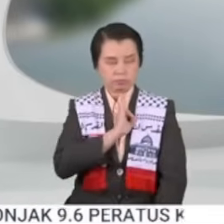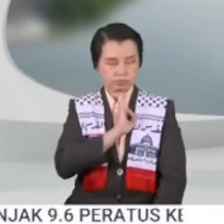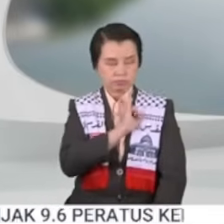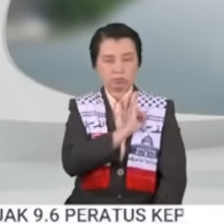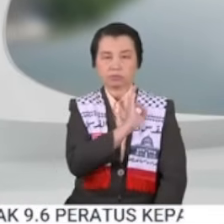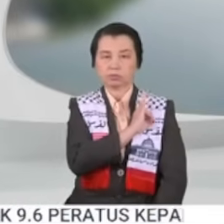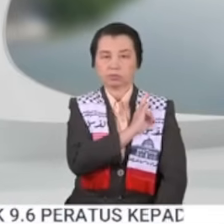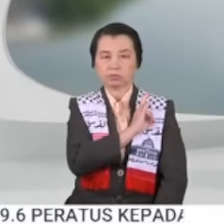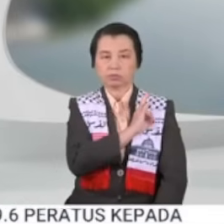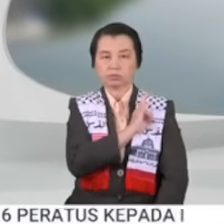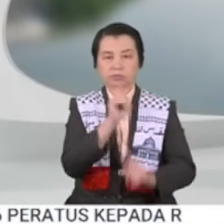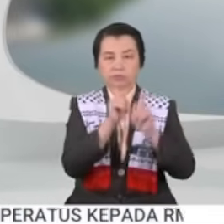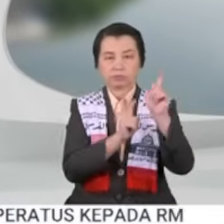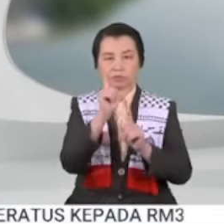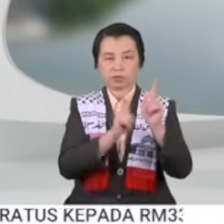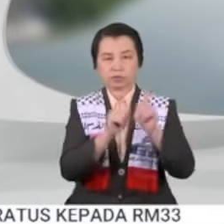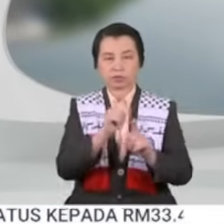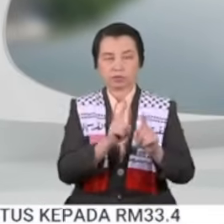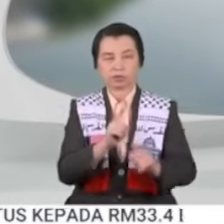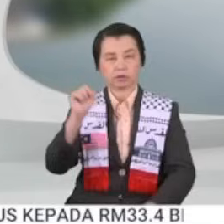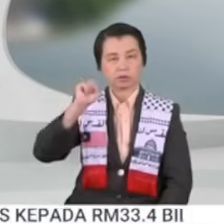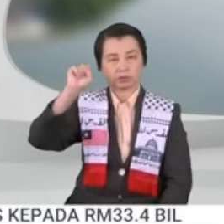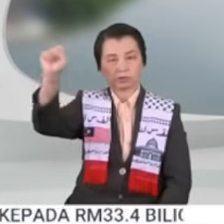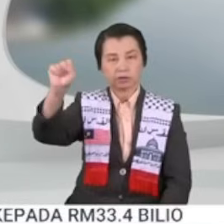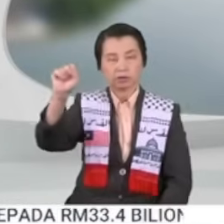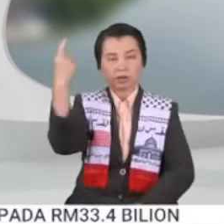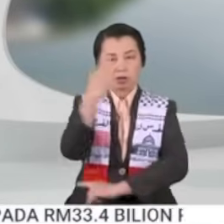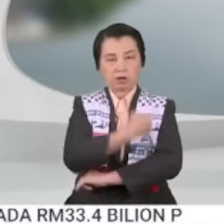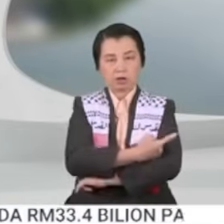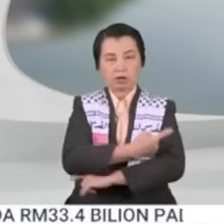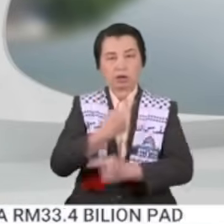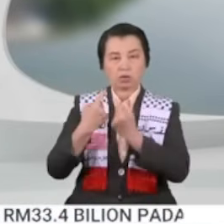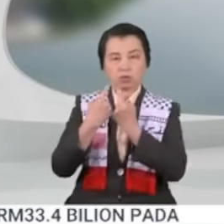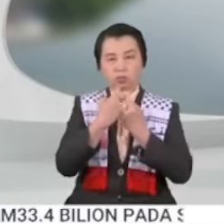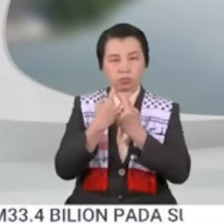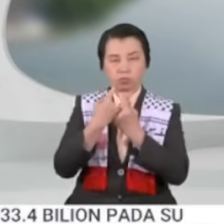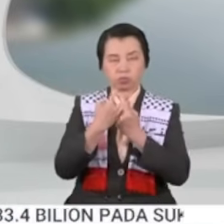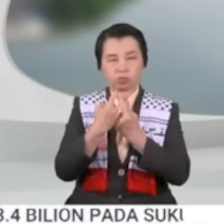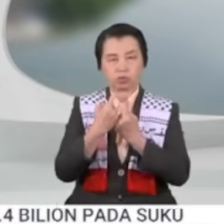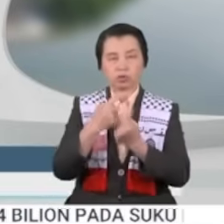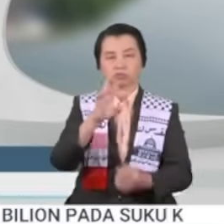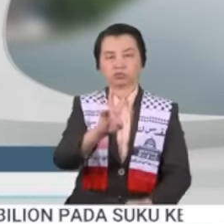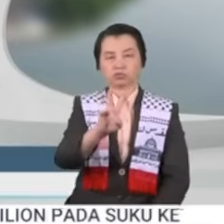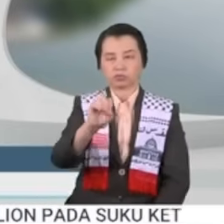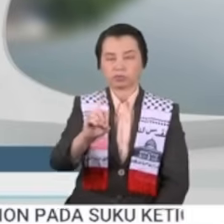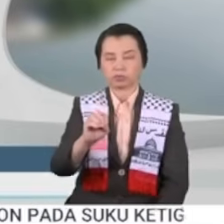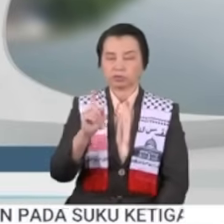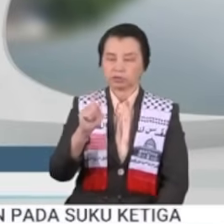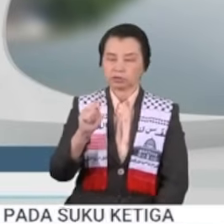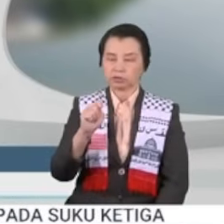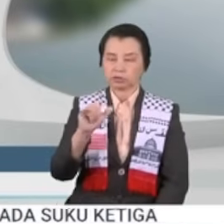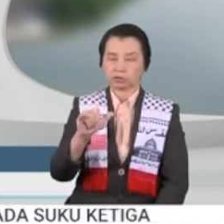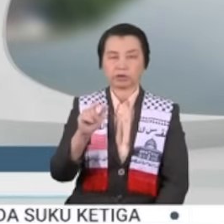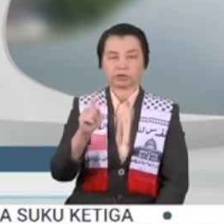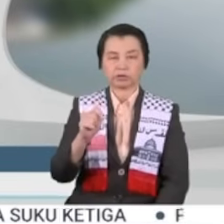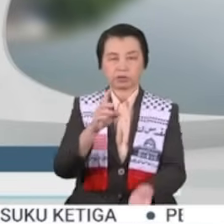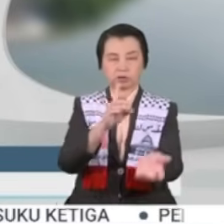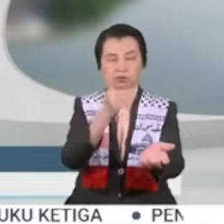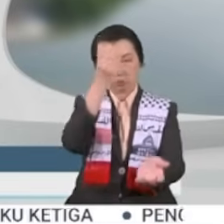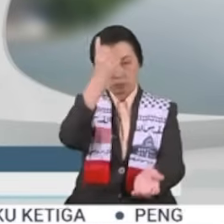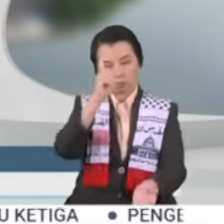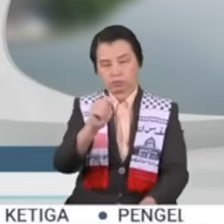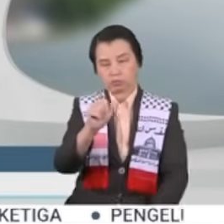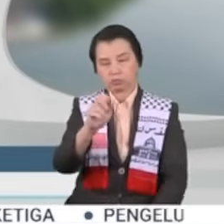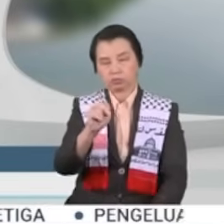kebesaran bintang dan pingat negeri Sabah Sempena hari kelahiran Rasmi ke-70 yang di-pertuan Negeri Tun Dr